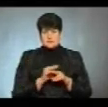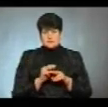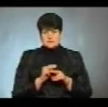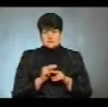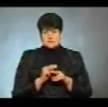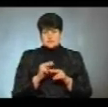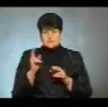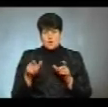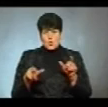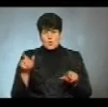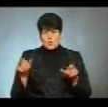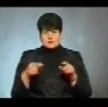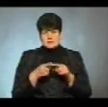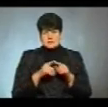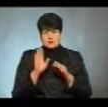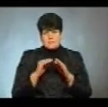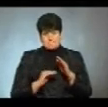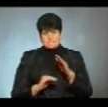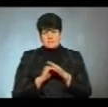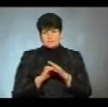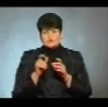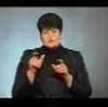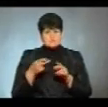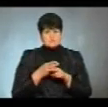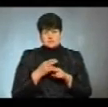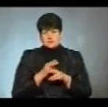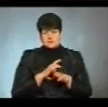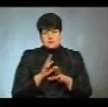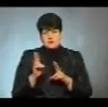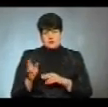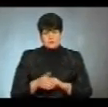несучих колон. Це буде під мостом, це вже не буде нікому перешкоджати в